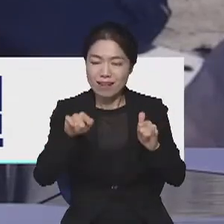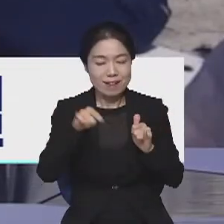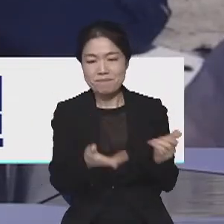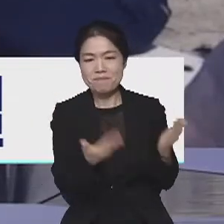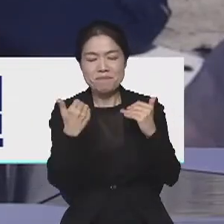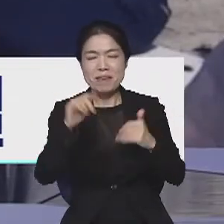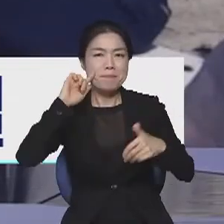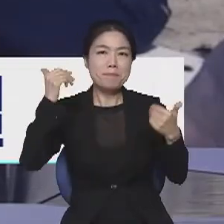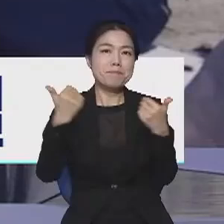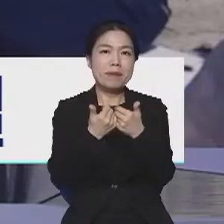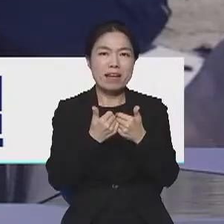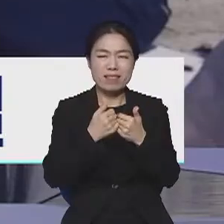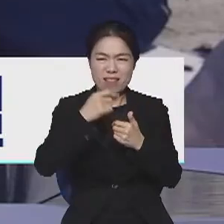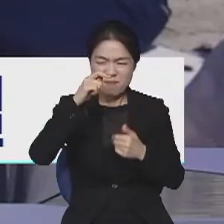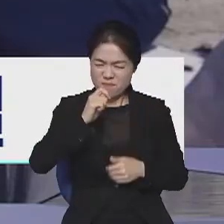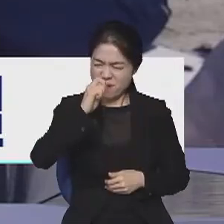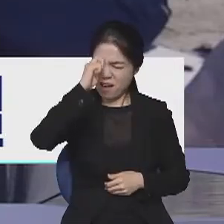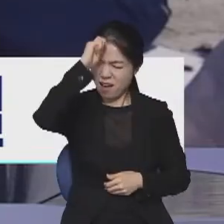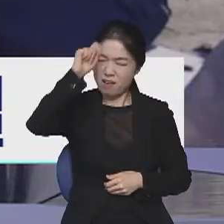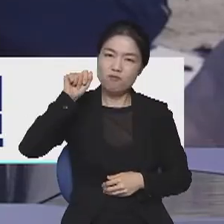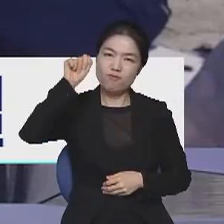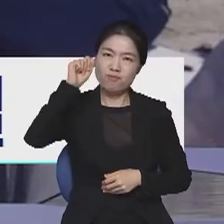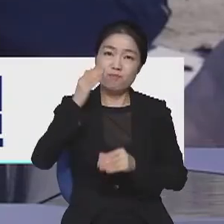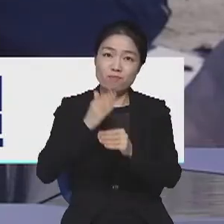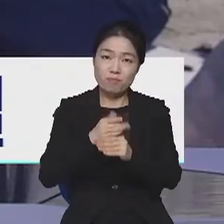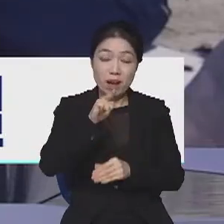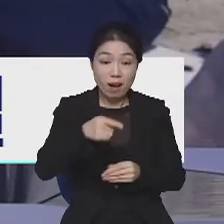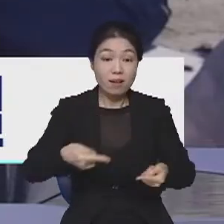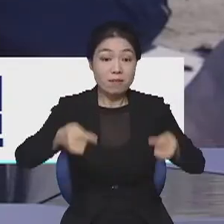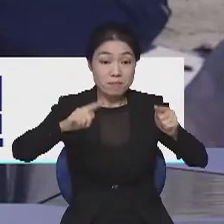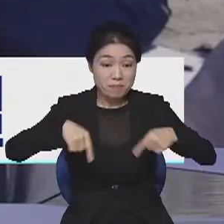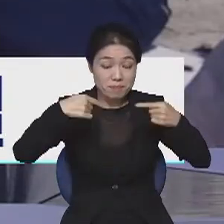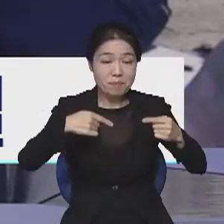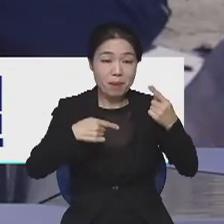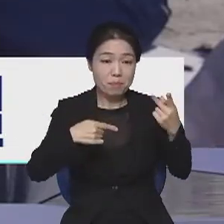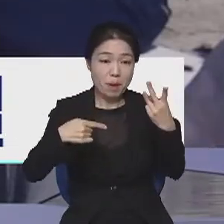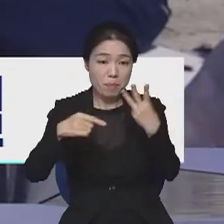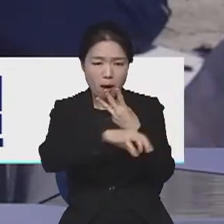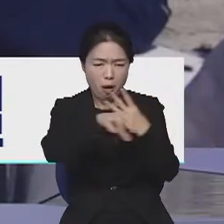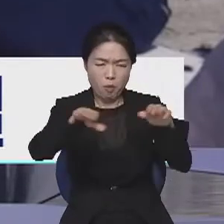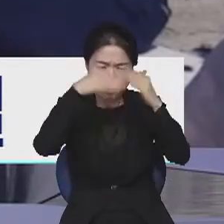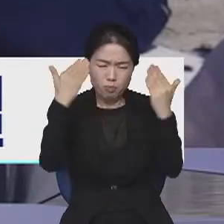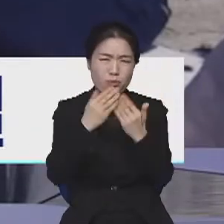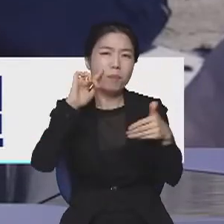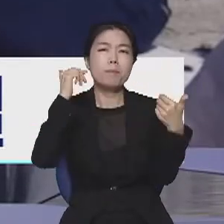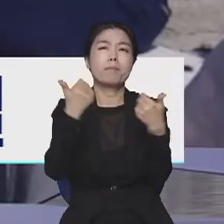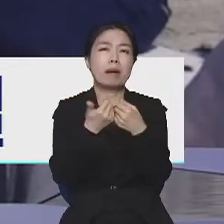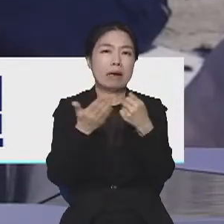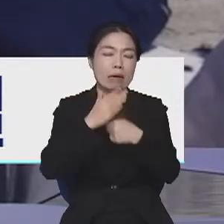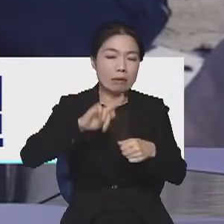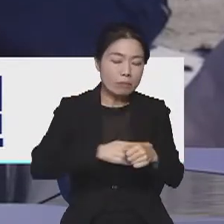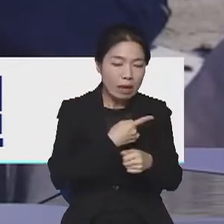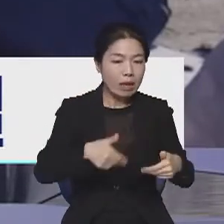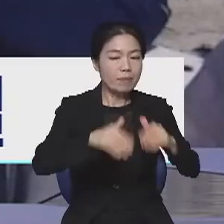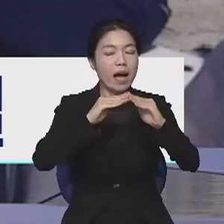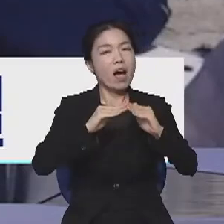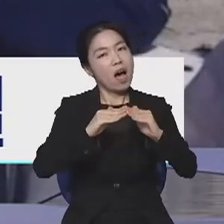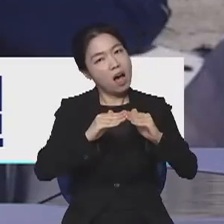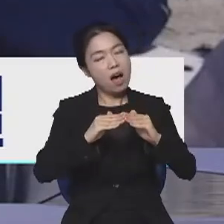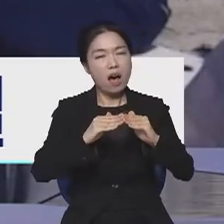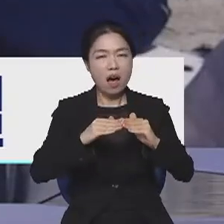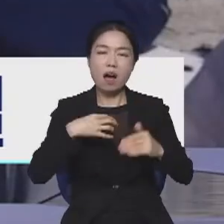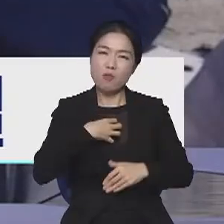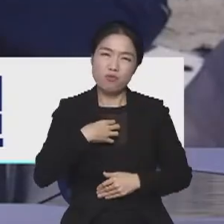반대하며 삭발 투쟁에 나섰는데요. 광주시 공모에 참여한 세 곳 모두 주민들이 반대하면서 소각장 설치에 차질이